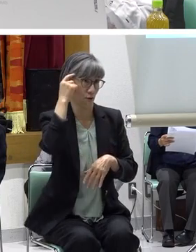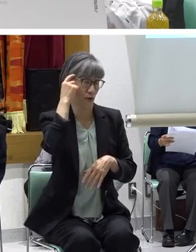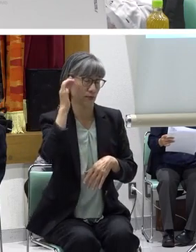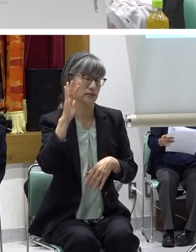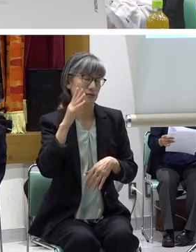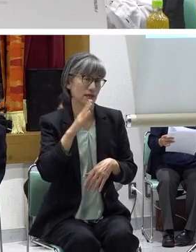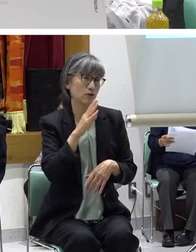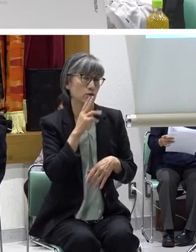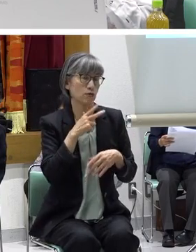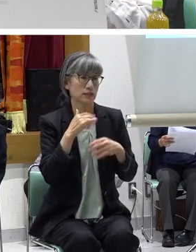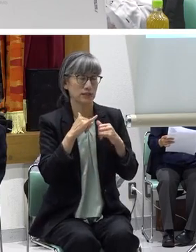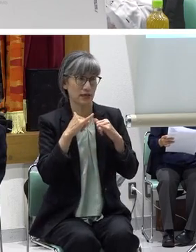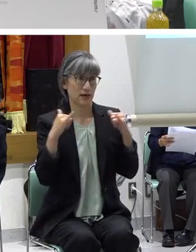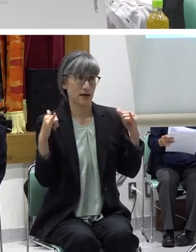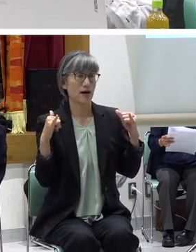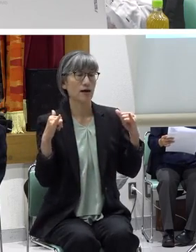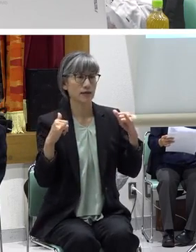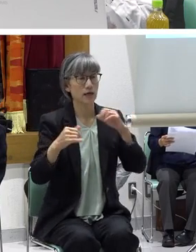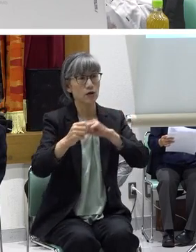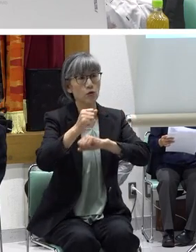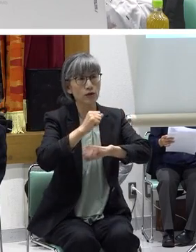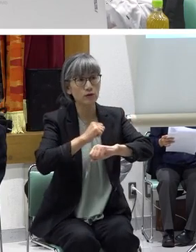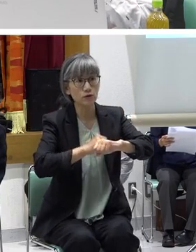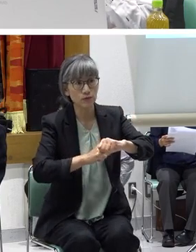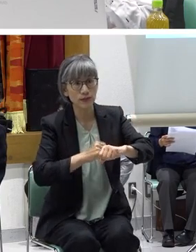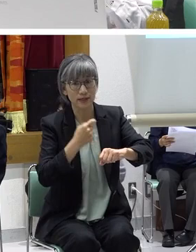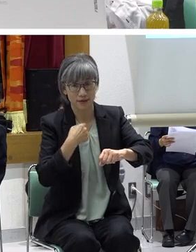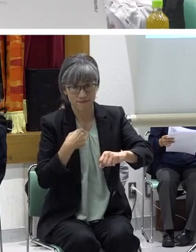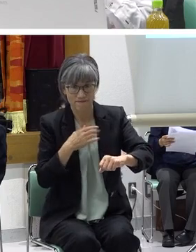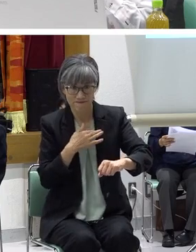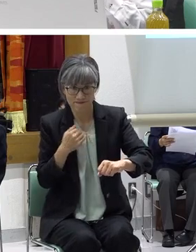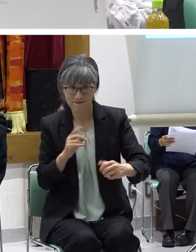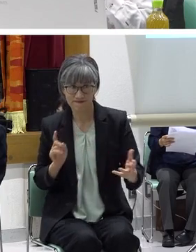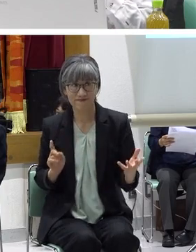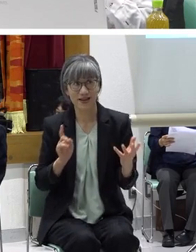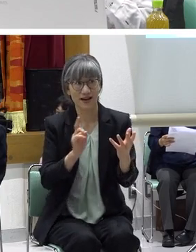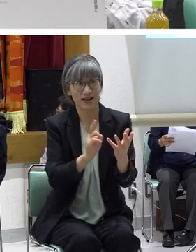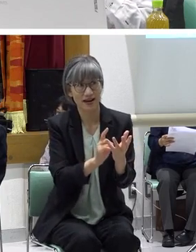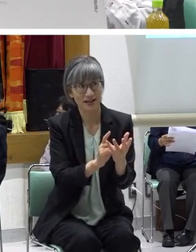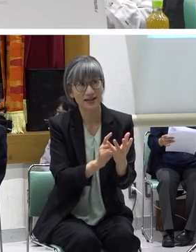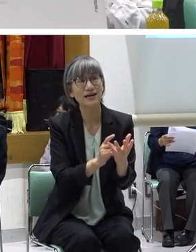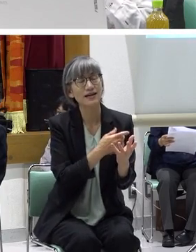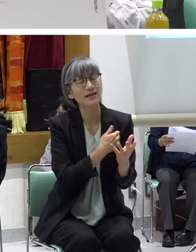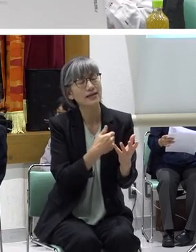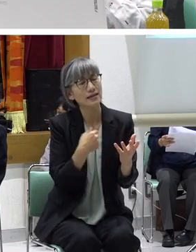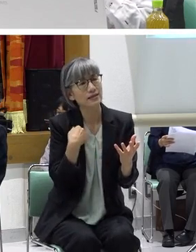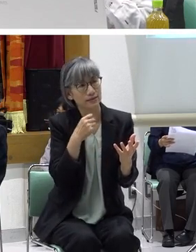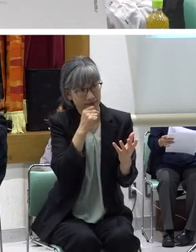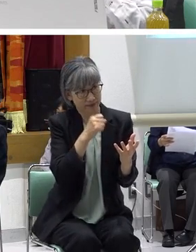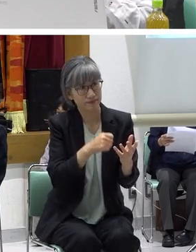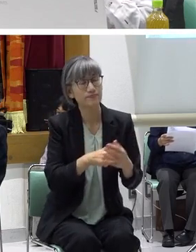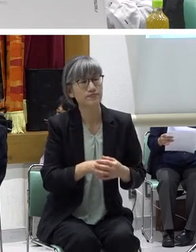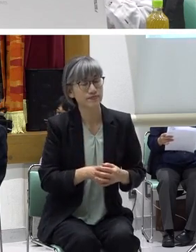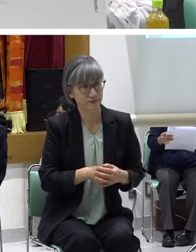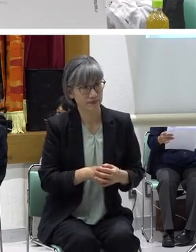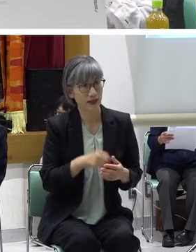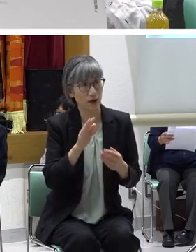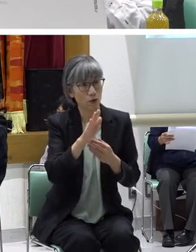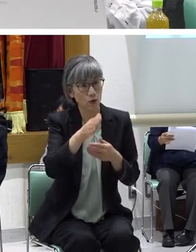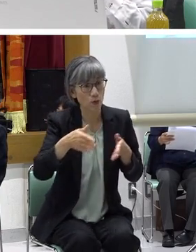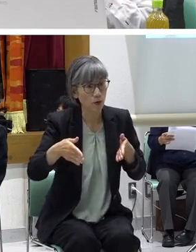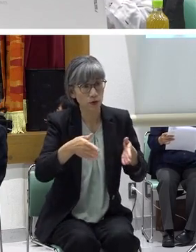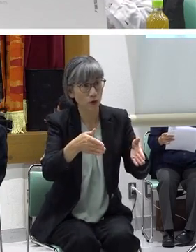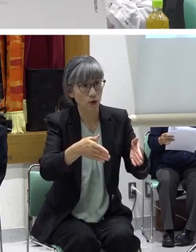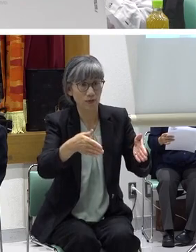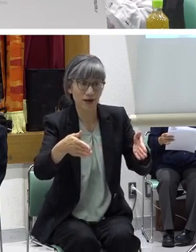もこの取り組みに参加させていただいているところです。今後も道路を作るとき